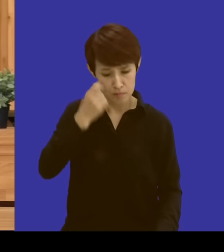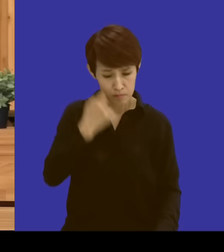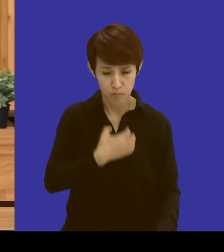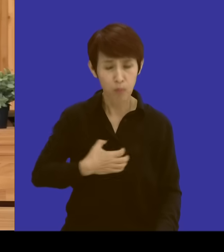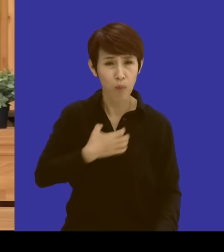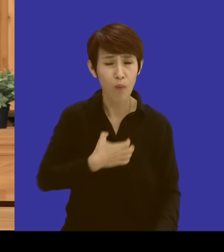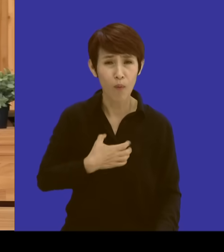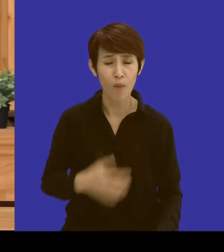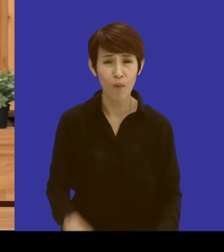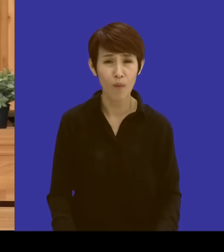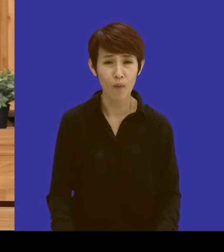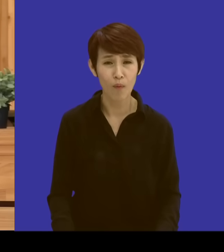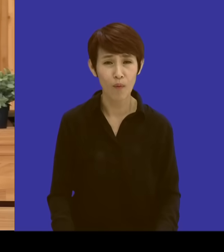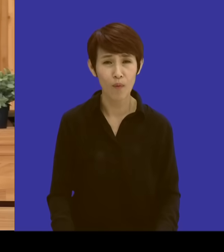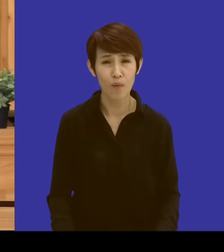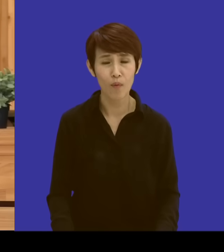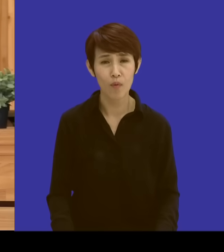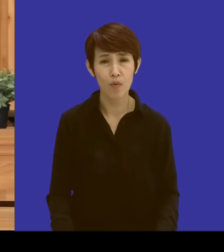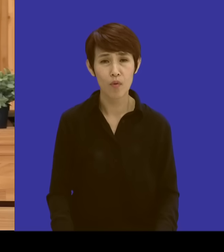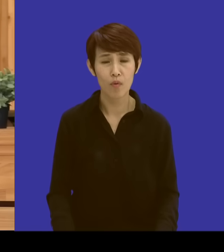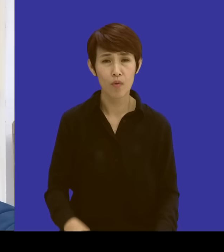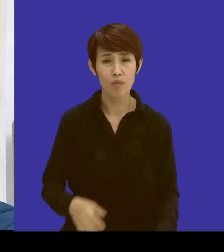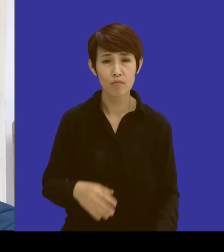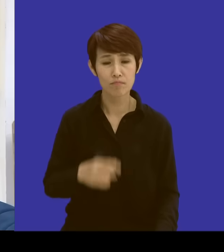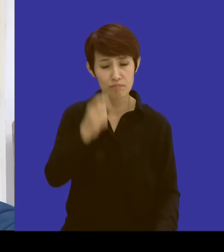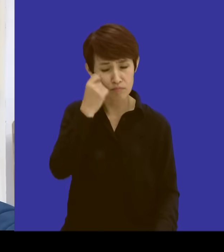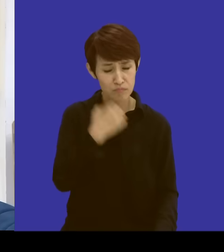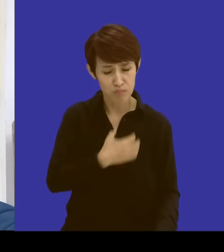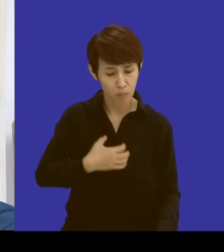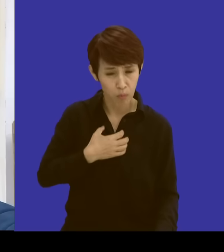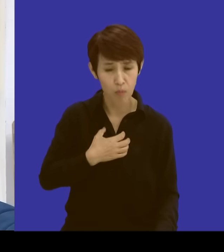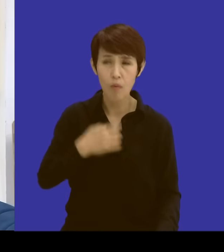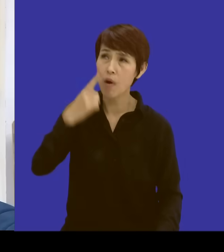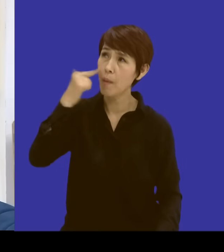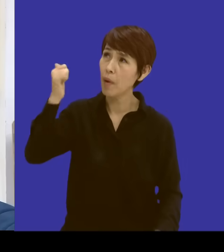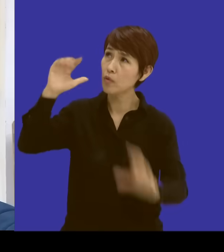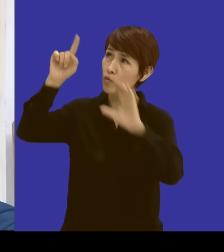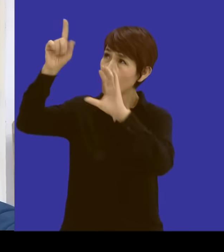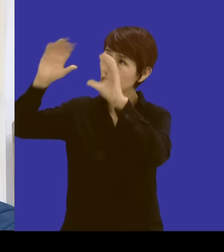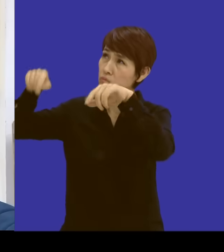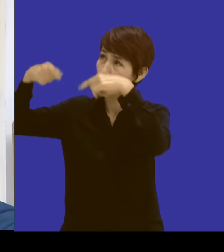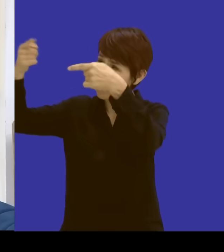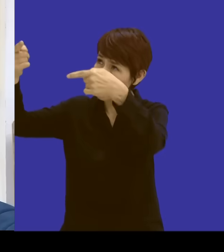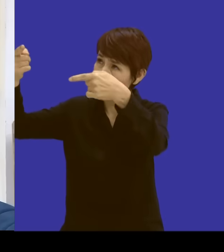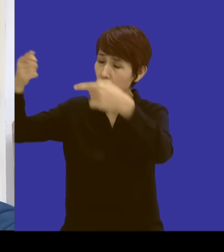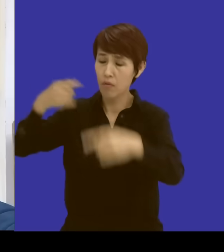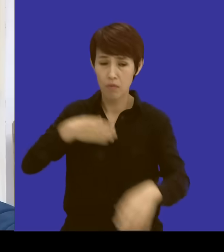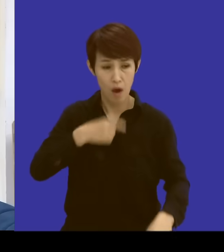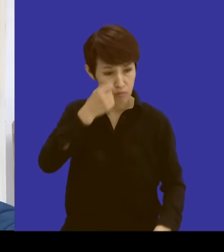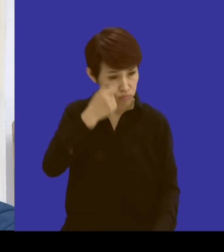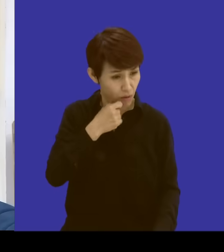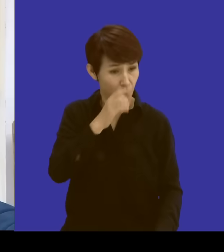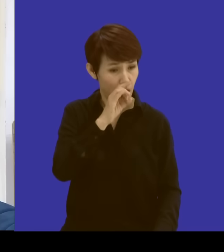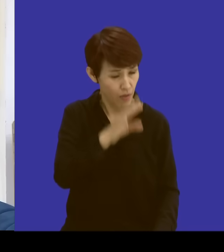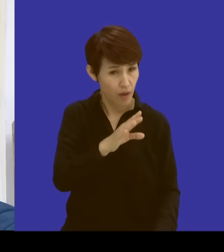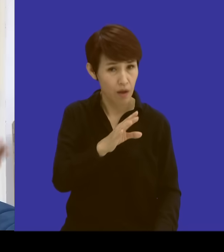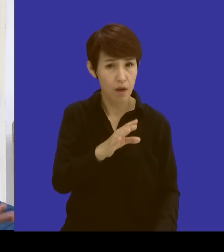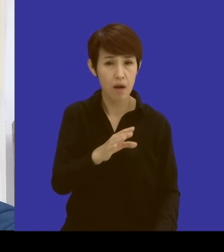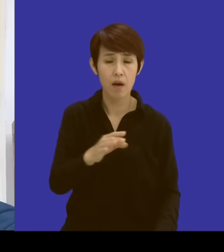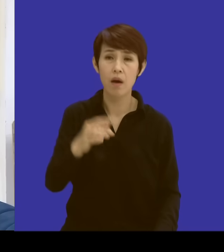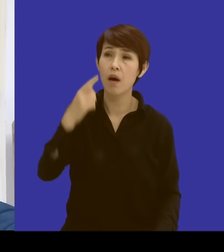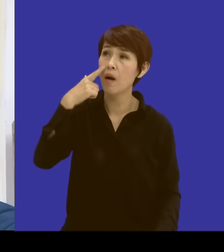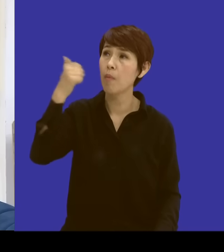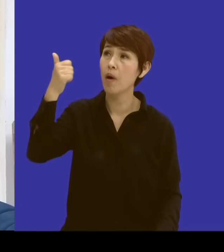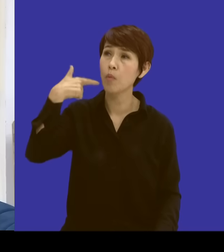슬프잖아요. 그럼요. 근데 어린 마음에 그래 아버지 좋은 곳에 가셨는데 내가 울면 안 되지. 또